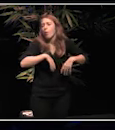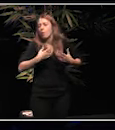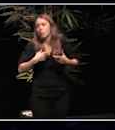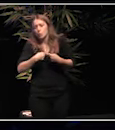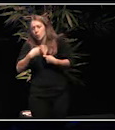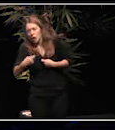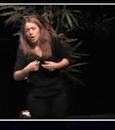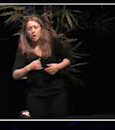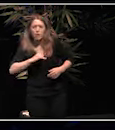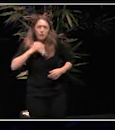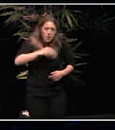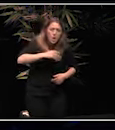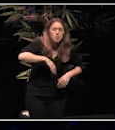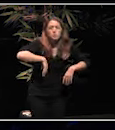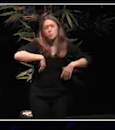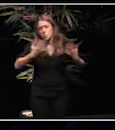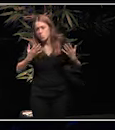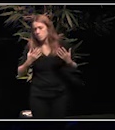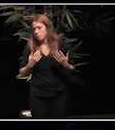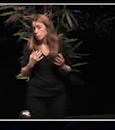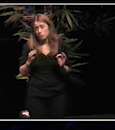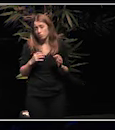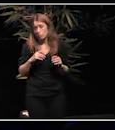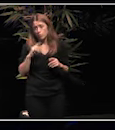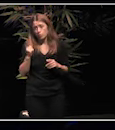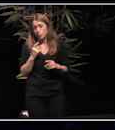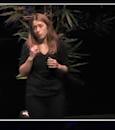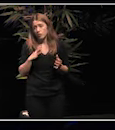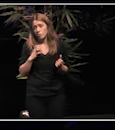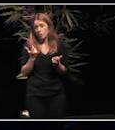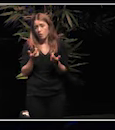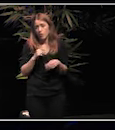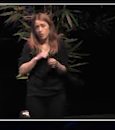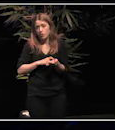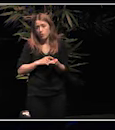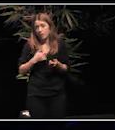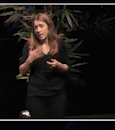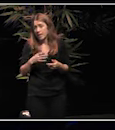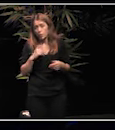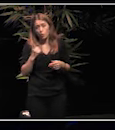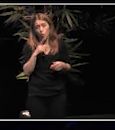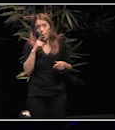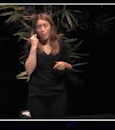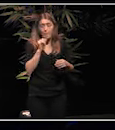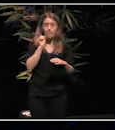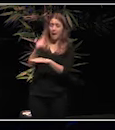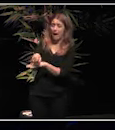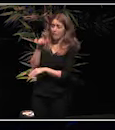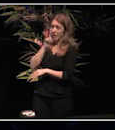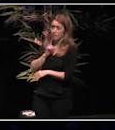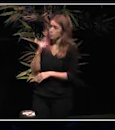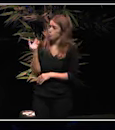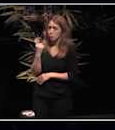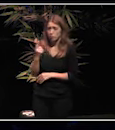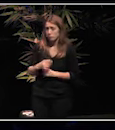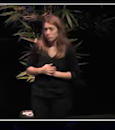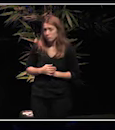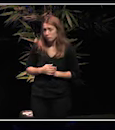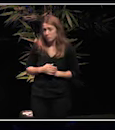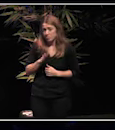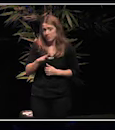l'intensité, etc., pour différentes raisons, les hommes seront toujours devant. Et je pense que ça sera comme ça jusqu'à tant que le monde sera